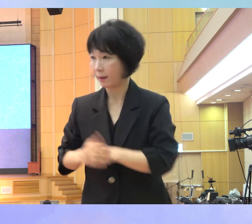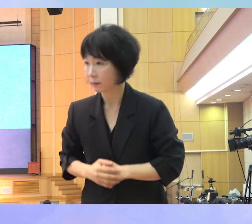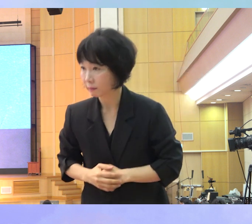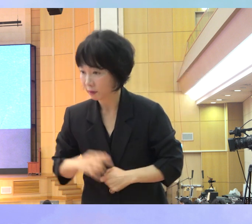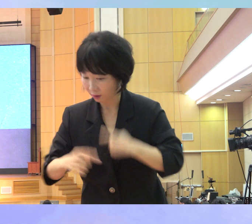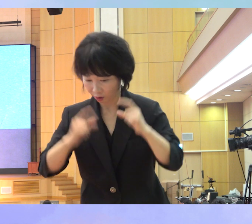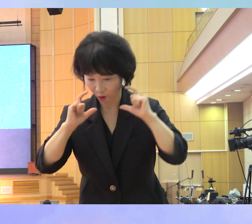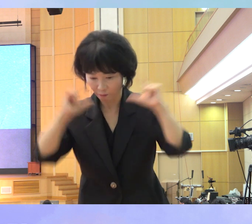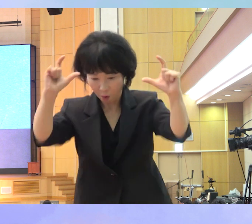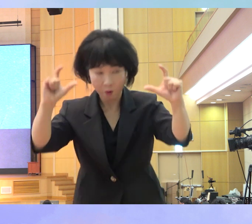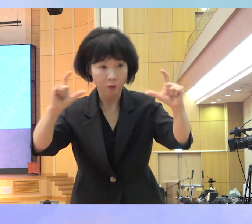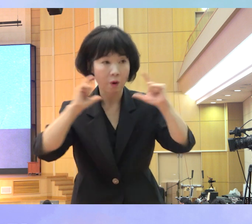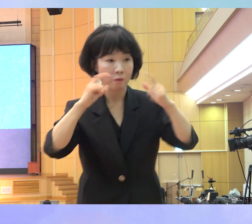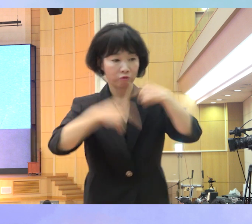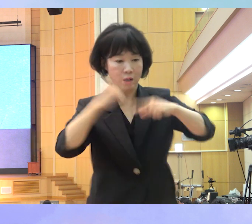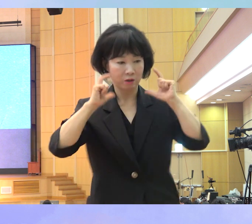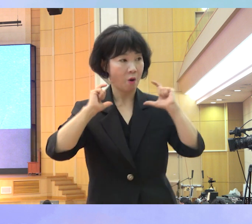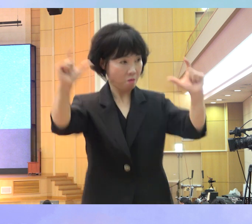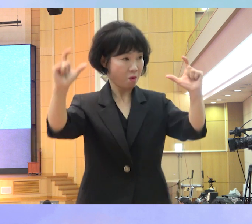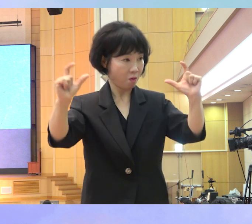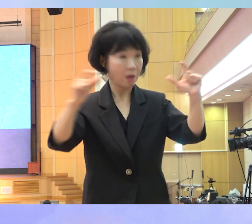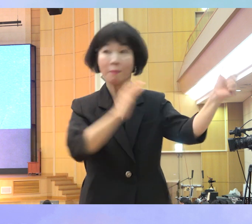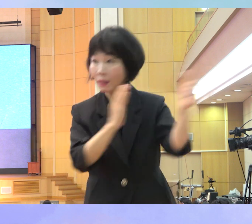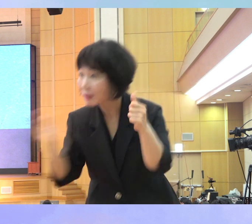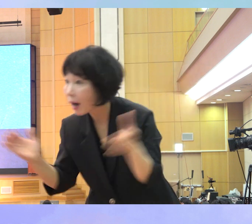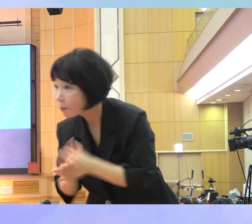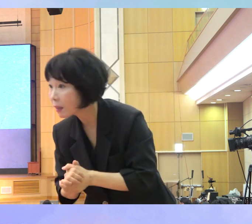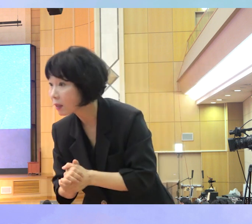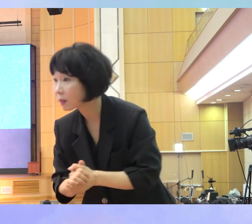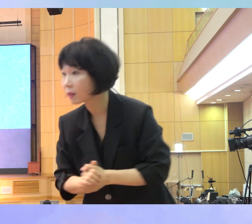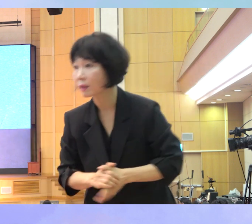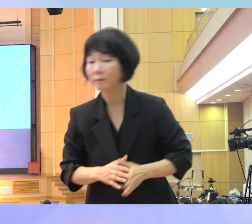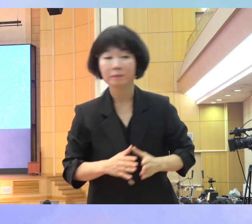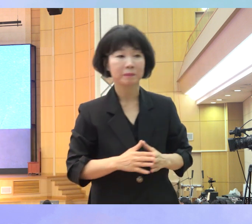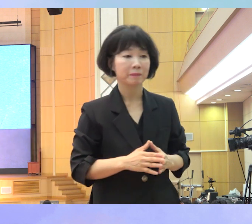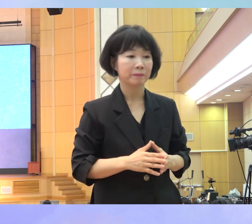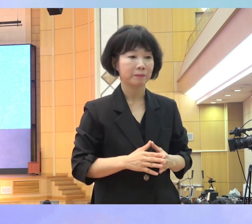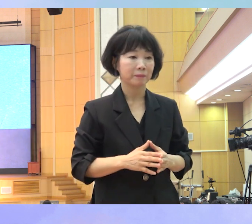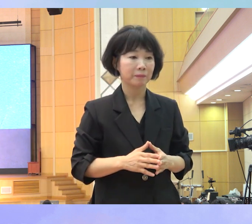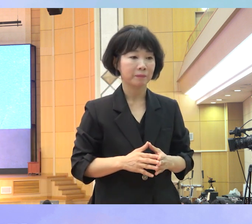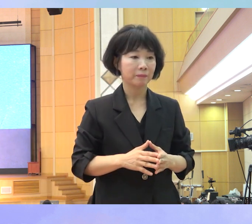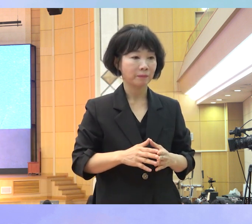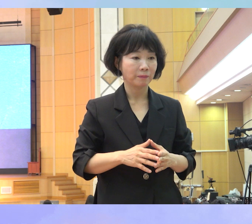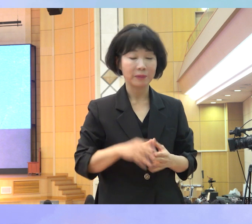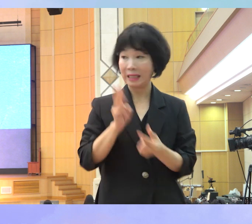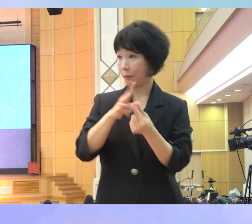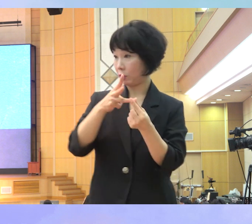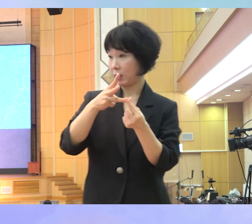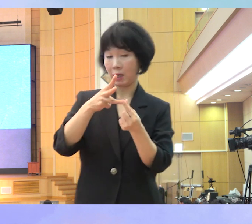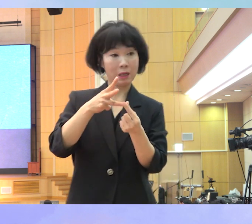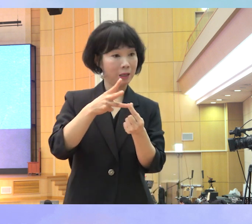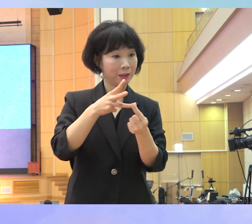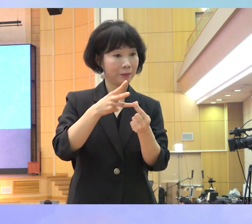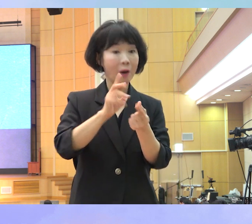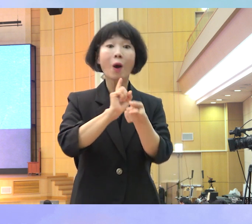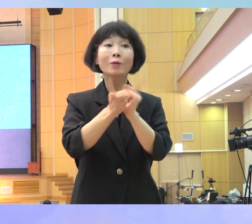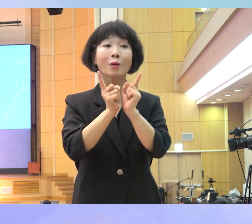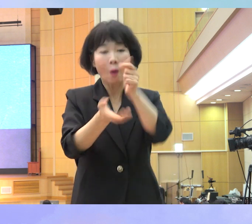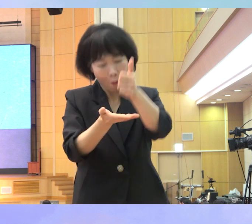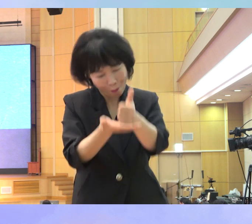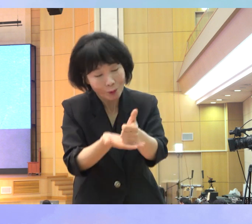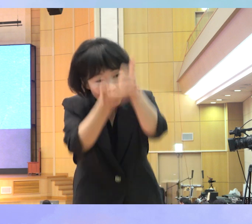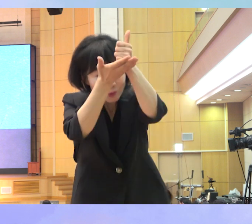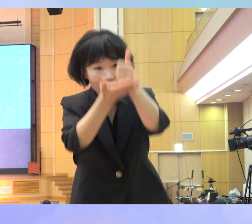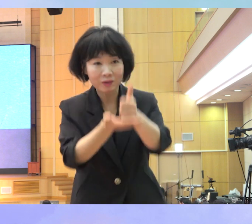여호수아와 갈렙처럼 선포하는 여러분 되시길 주님으로 바라겠습니다. 그 다음에 존중하는 말을 해야 돼요. 존중하는 말. 자꾸